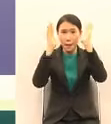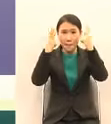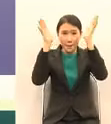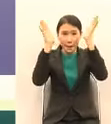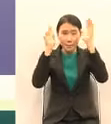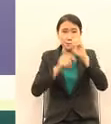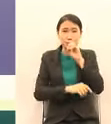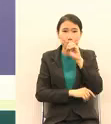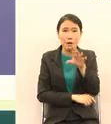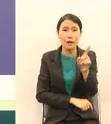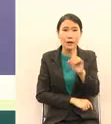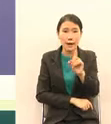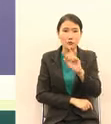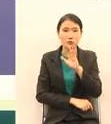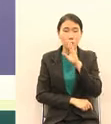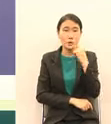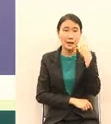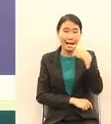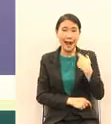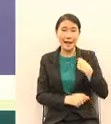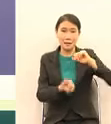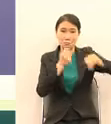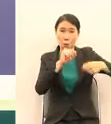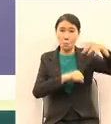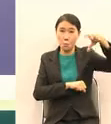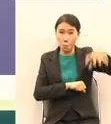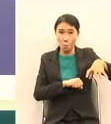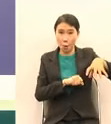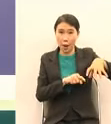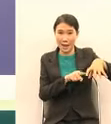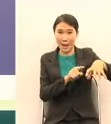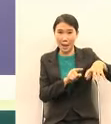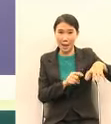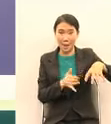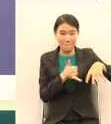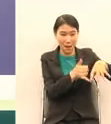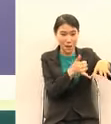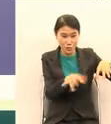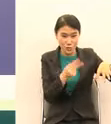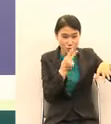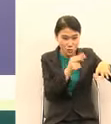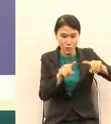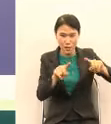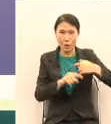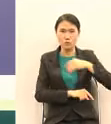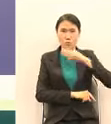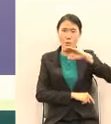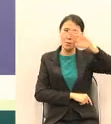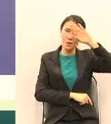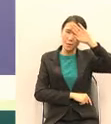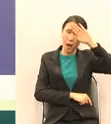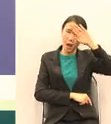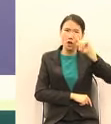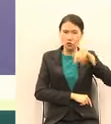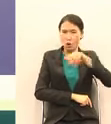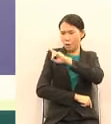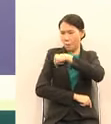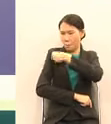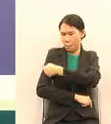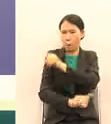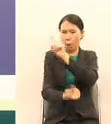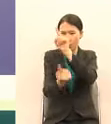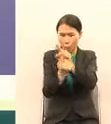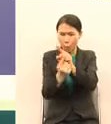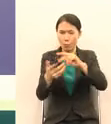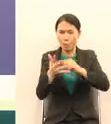าคนที่ไปสนามมวยถ้าท่านไม่สบายท่านรีบออกมาเถอะให้คุณหมอตรวจให้รู้ว่าท่